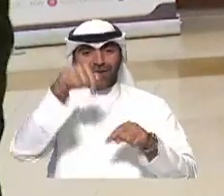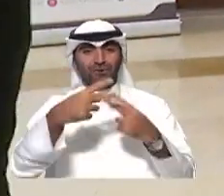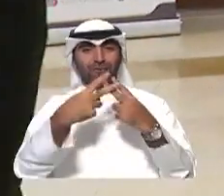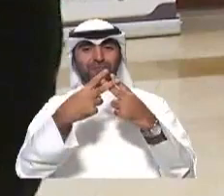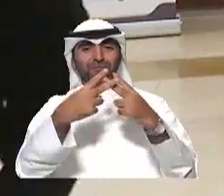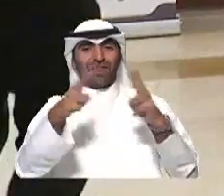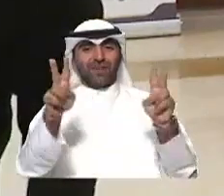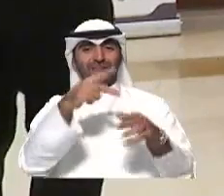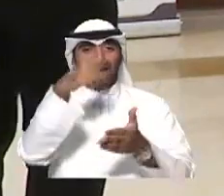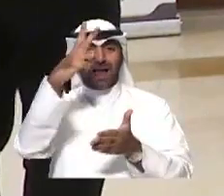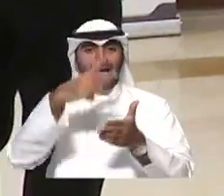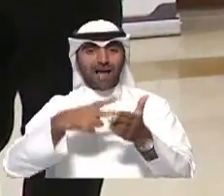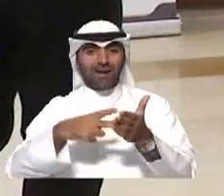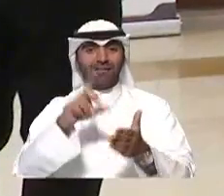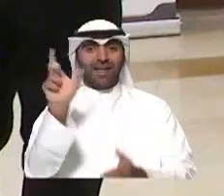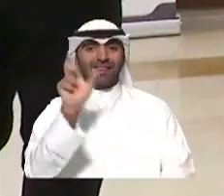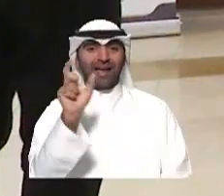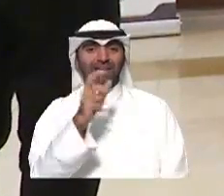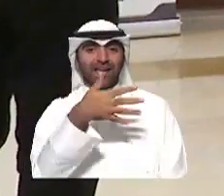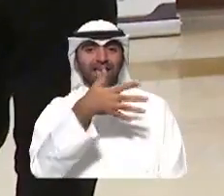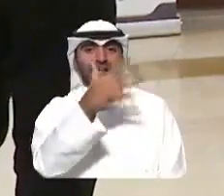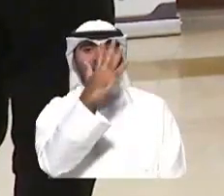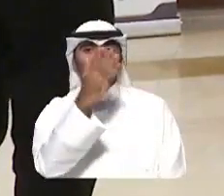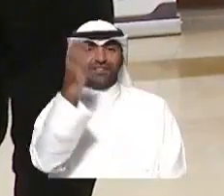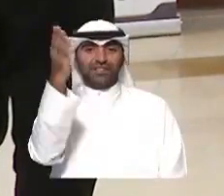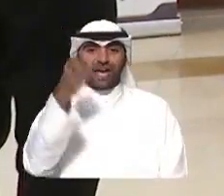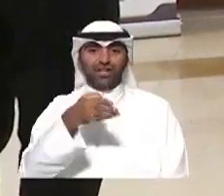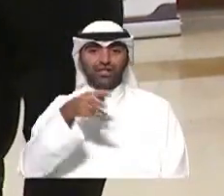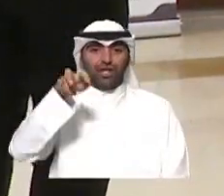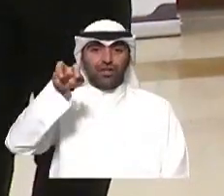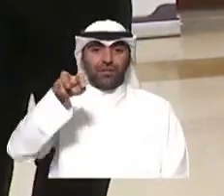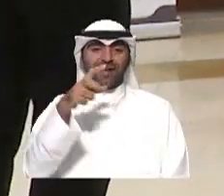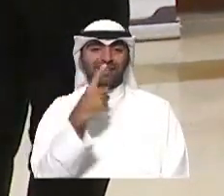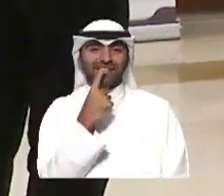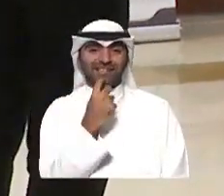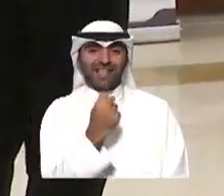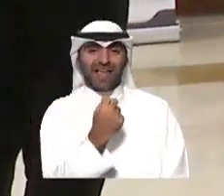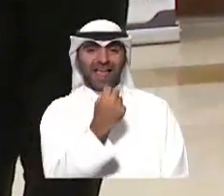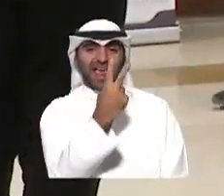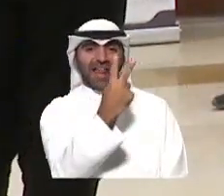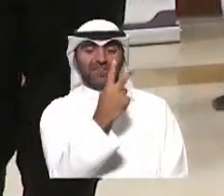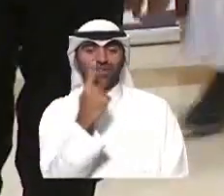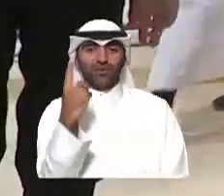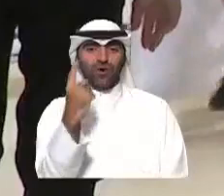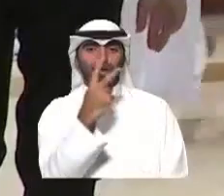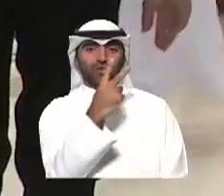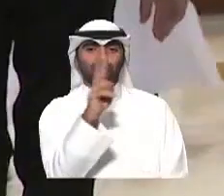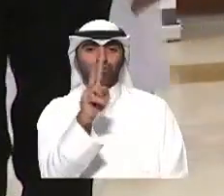الكبير بين جهات الدولة المختلفة ووسط التزام كبير بالاشتراطات الصحية